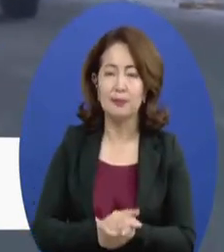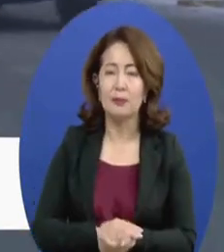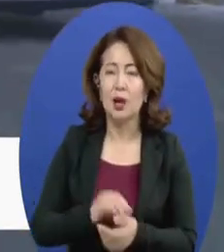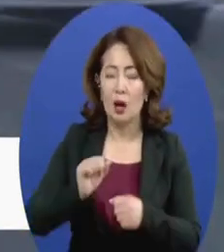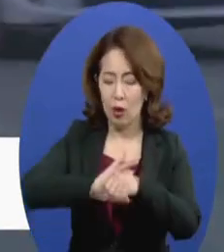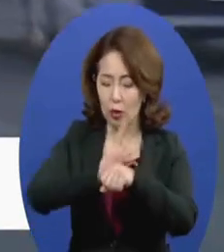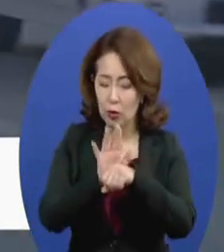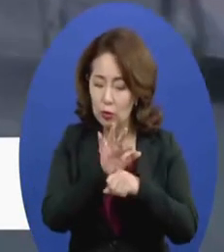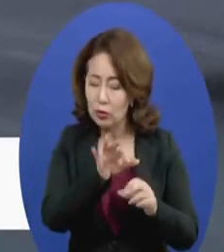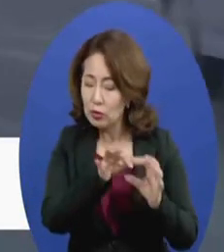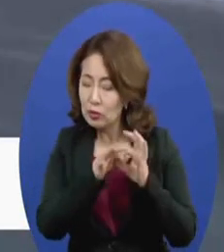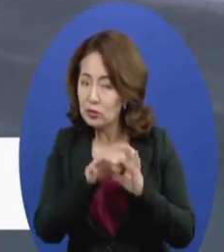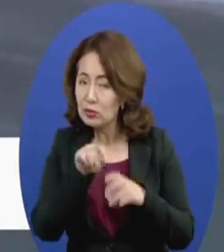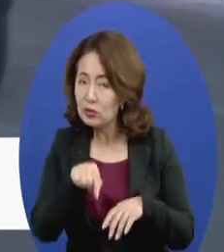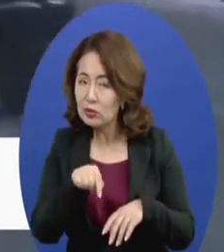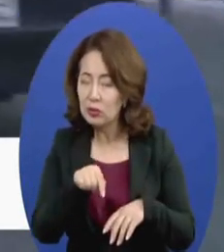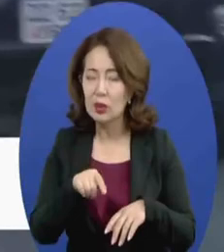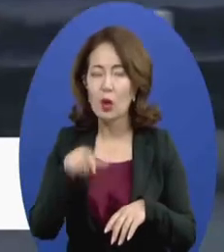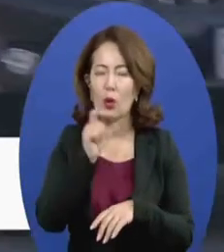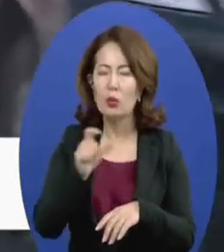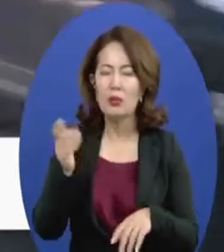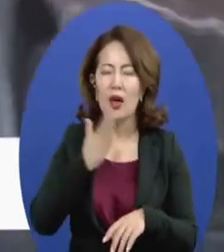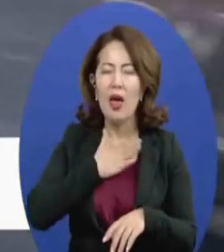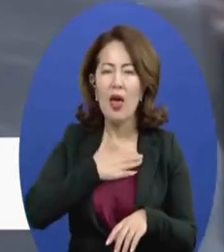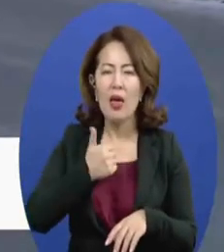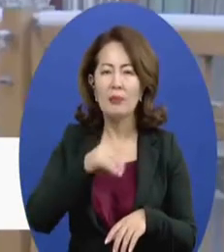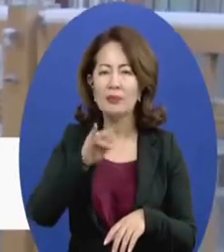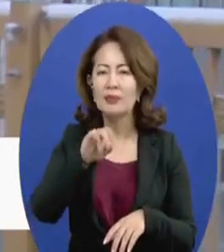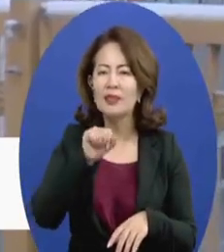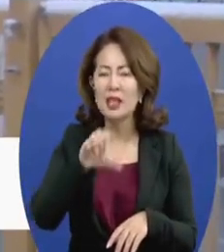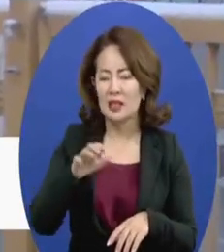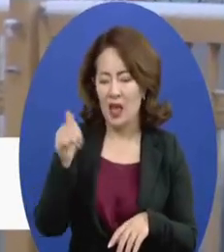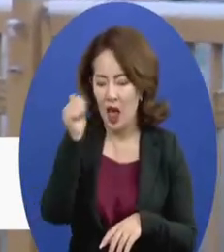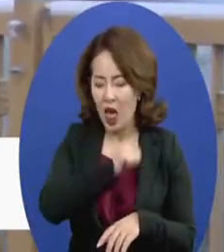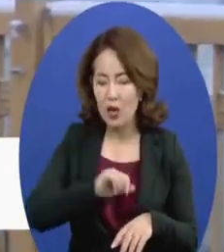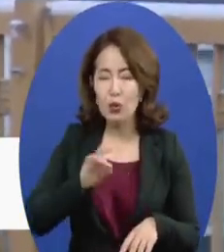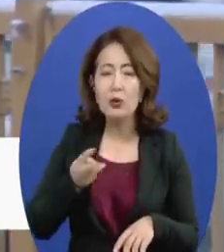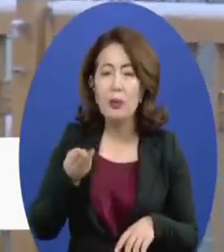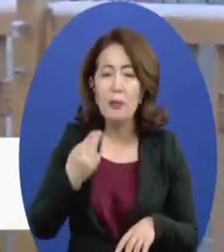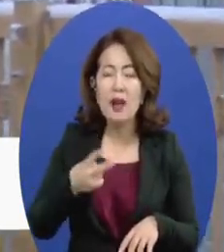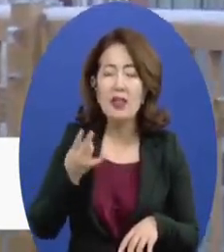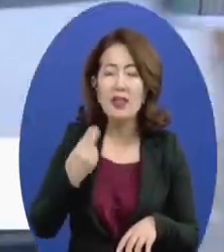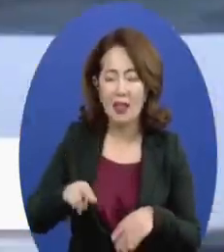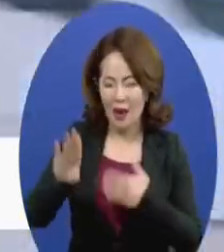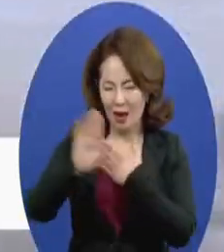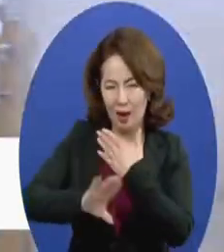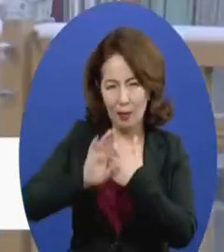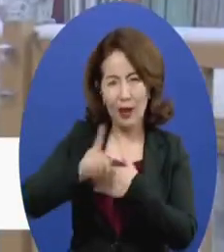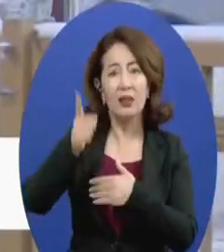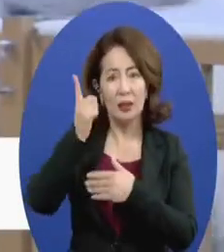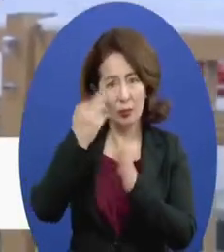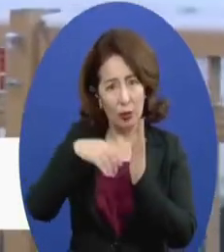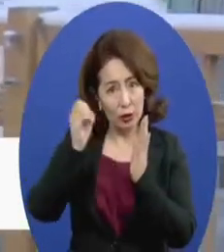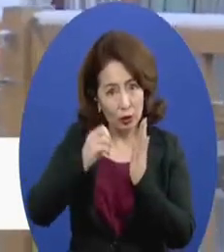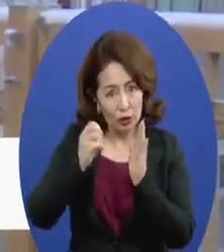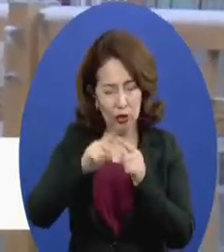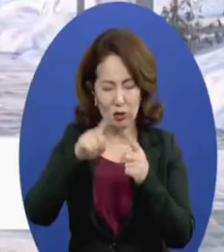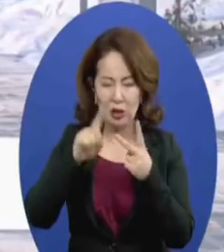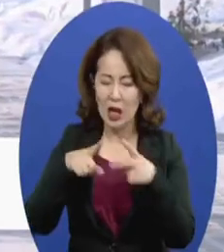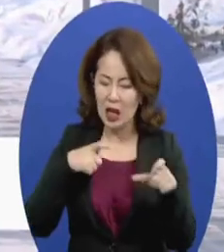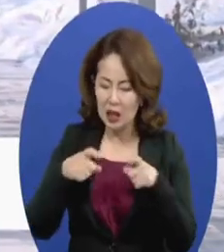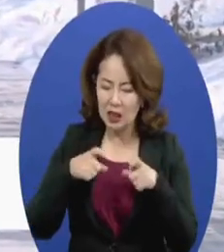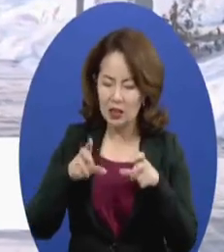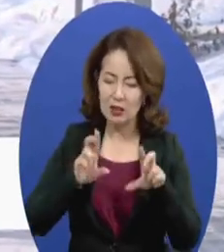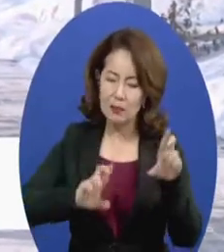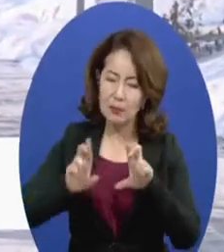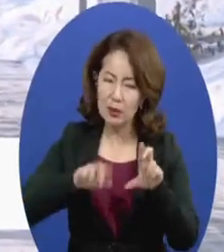тахлын үед ард иргэдийн амь нас, эрүүл мэндийг хамгаалах нь тэрүүн зэрэгт тавигдах асуудал. За бас эдийн засгийн бизнесийн орчинд анхаарах